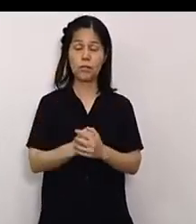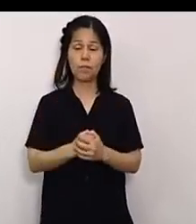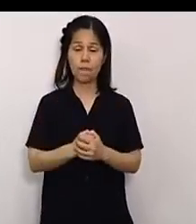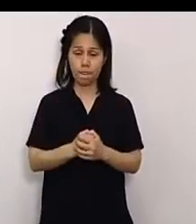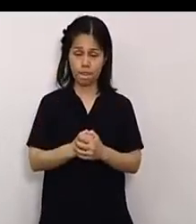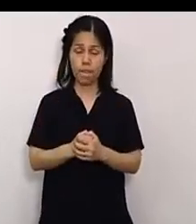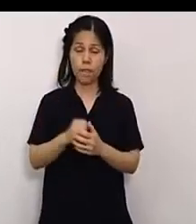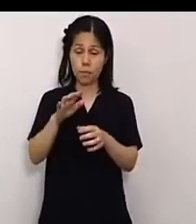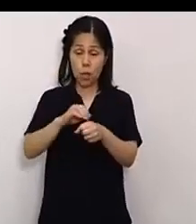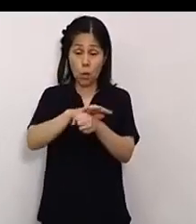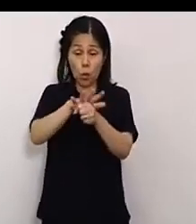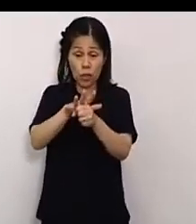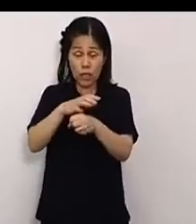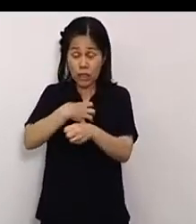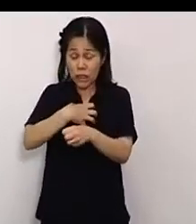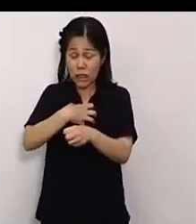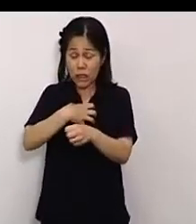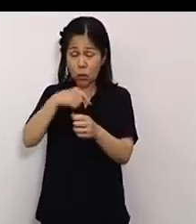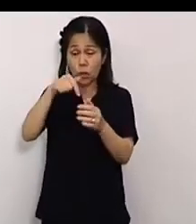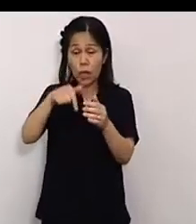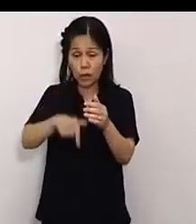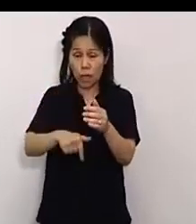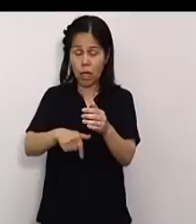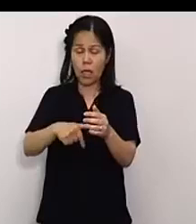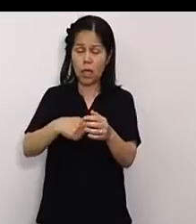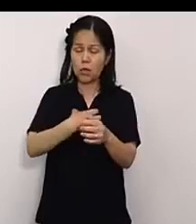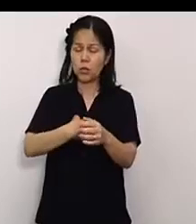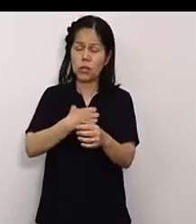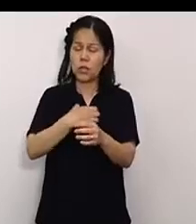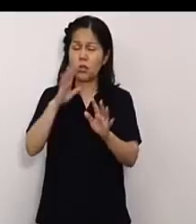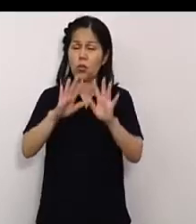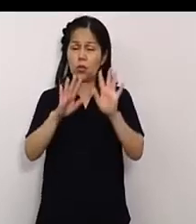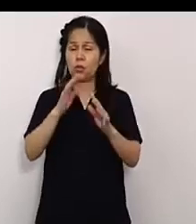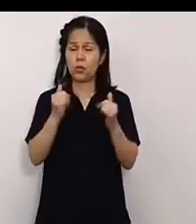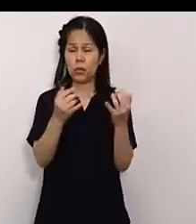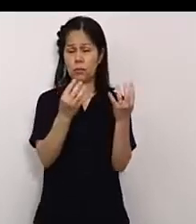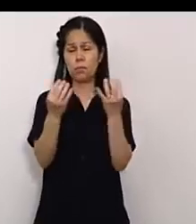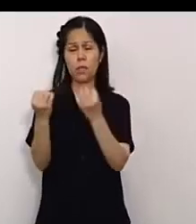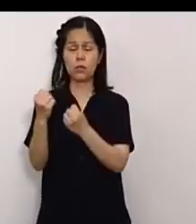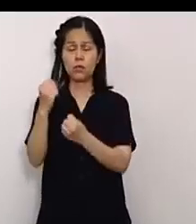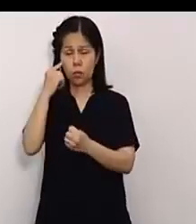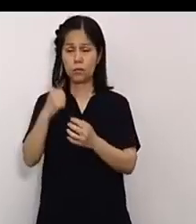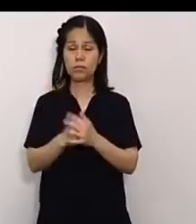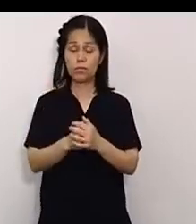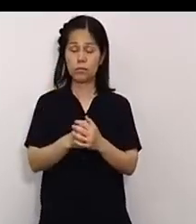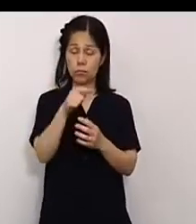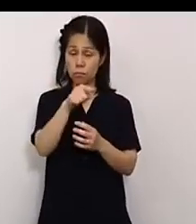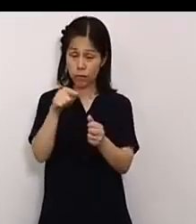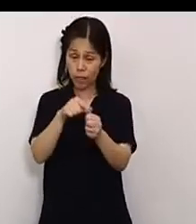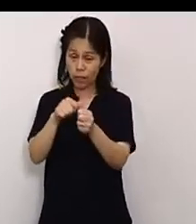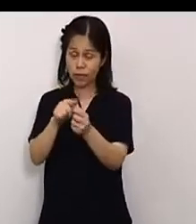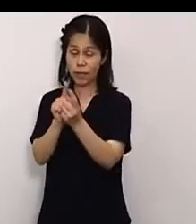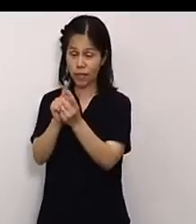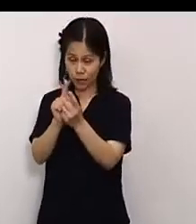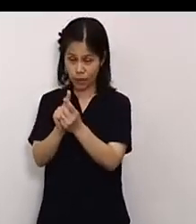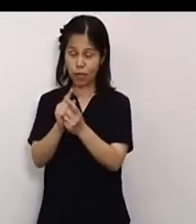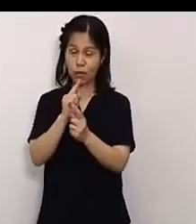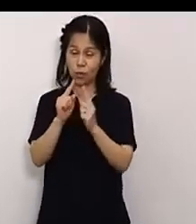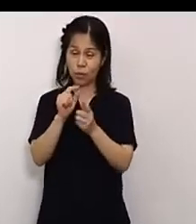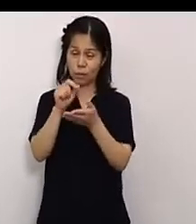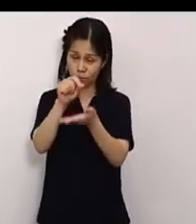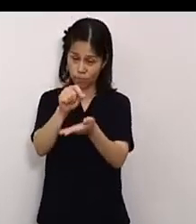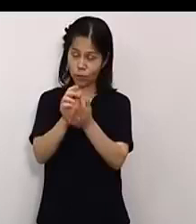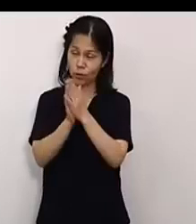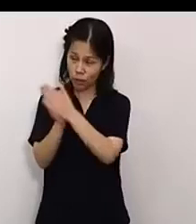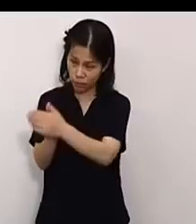ナ危機の下でですね、非常に追い詰められている方もたくさんご覧になっていると思いますので、ぜひそういう方々へのメッセージをいただいて最後にしたい